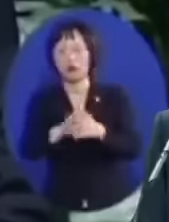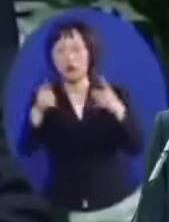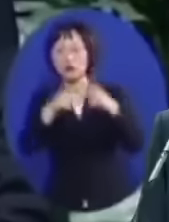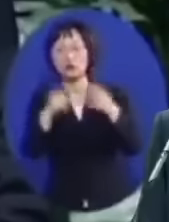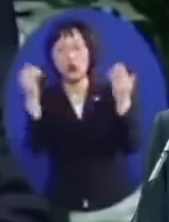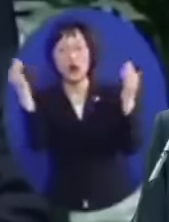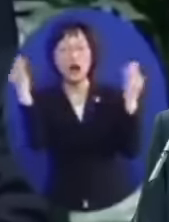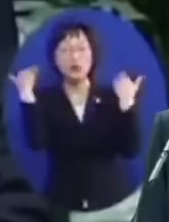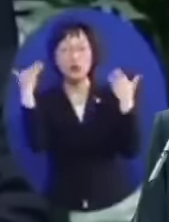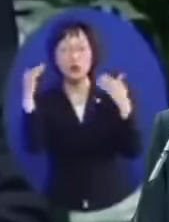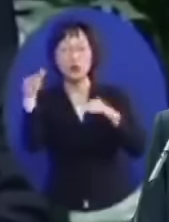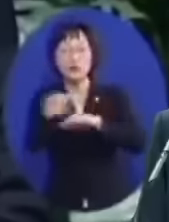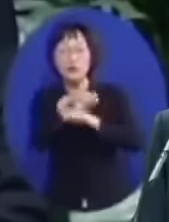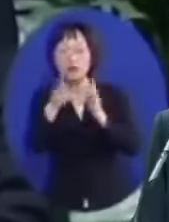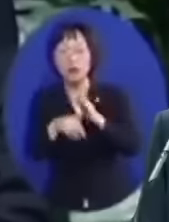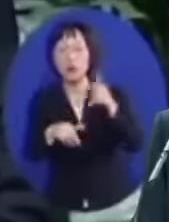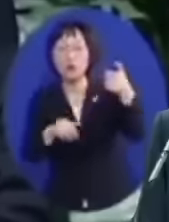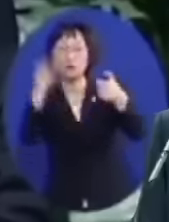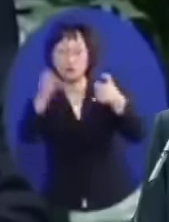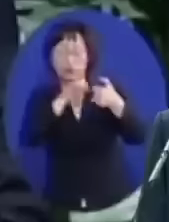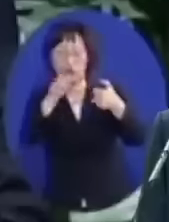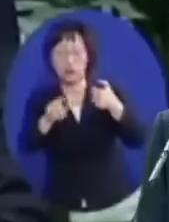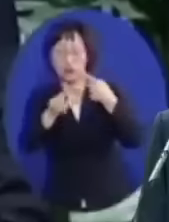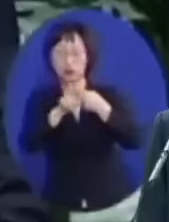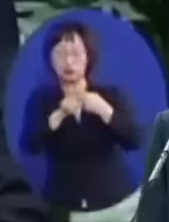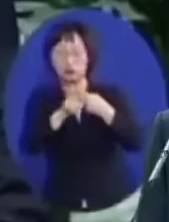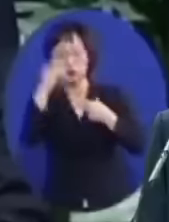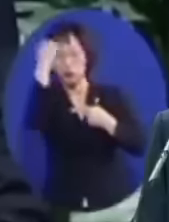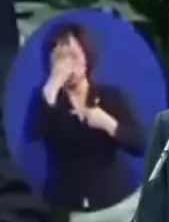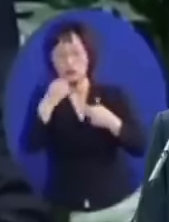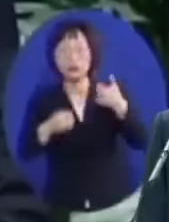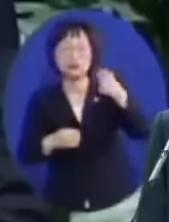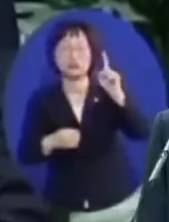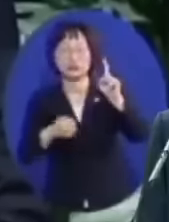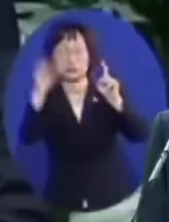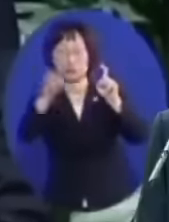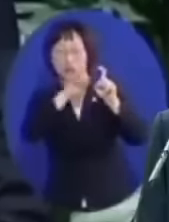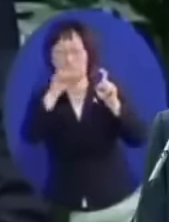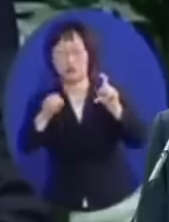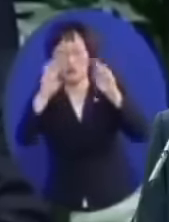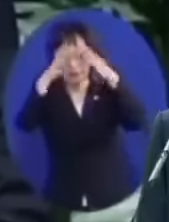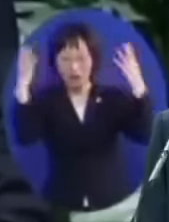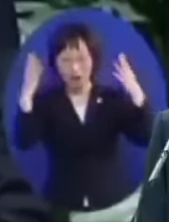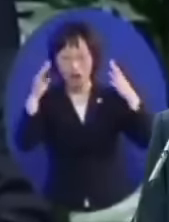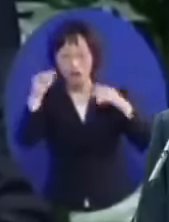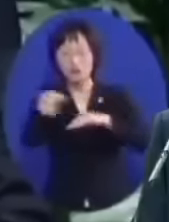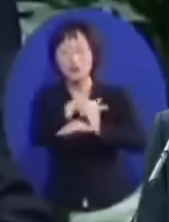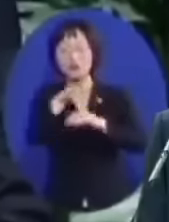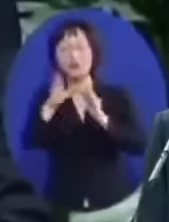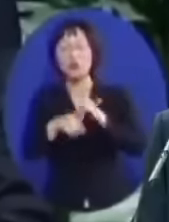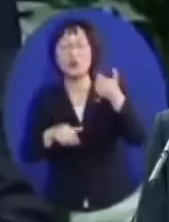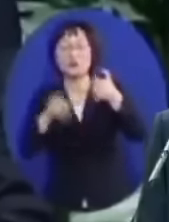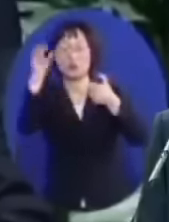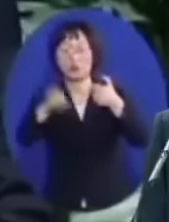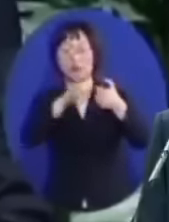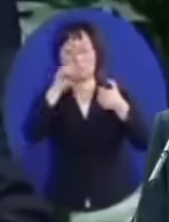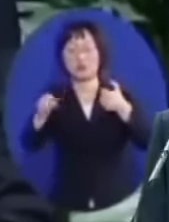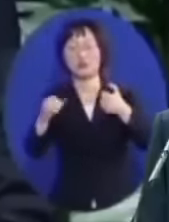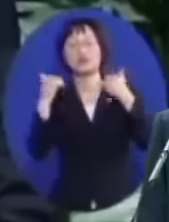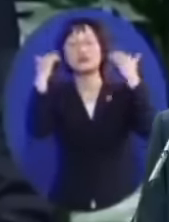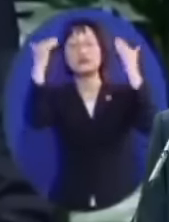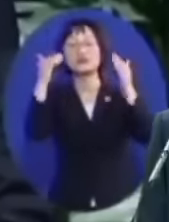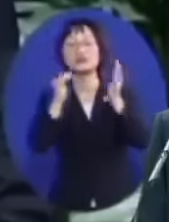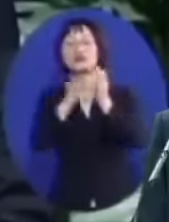때는 50%, 중고등학교 때는 10%, 대학교 때는 50%, 작년에 이르러서는